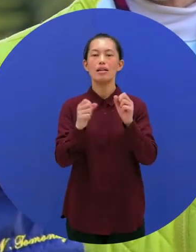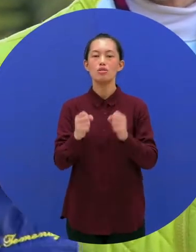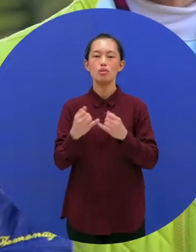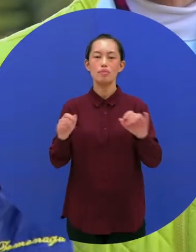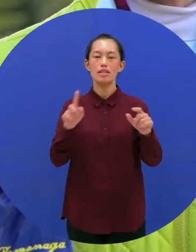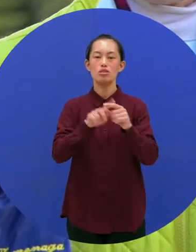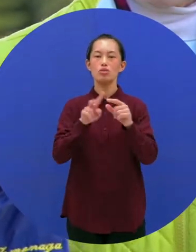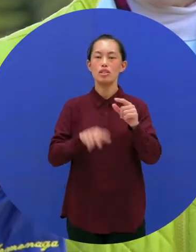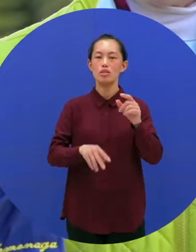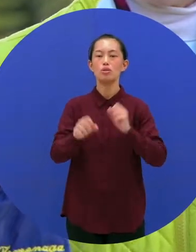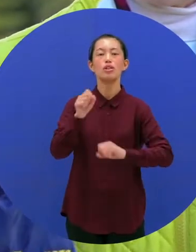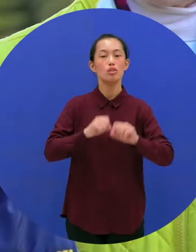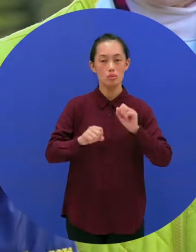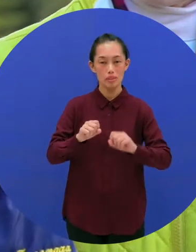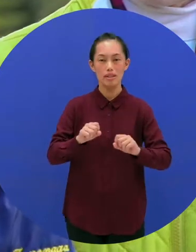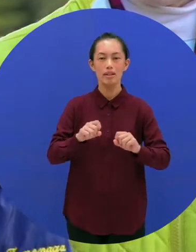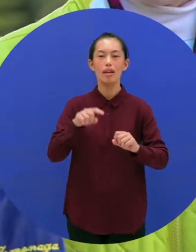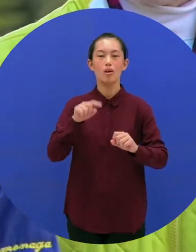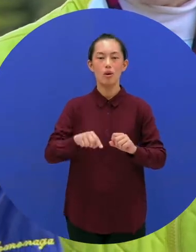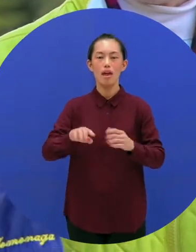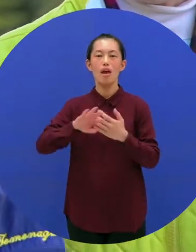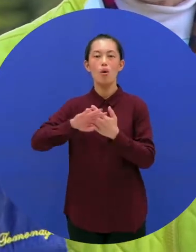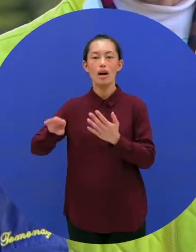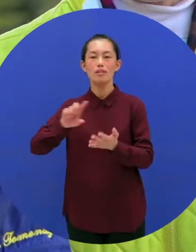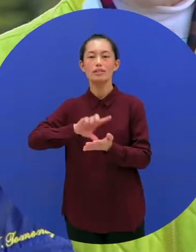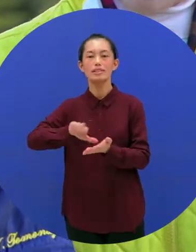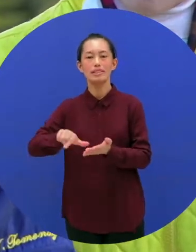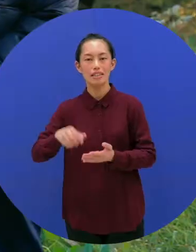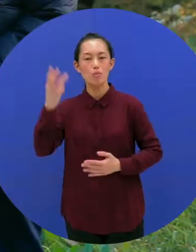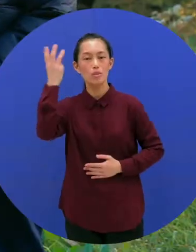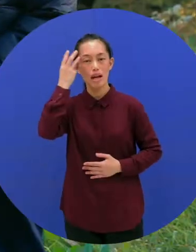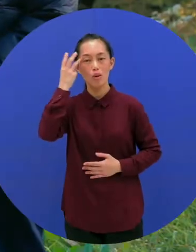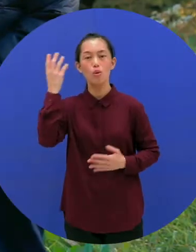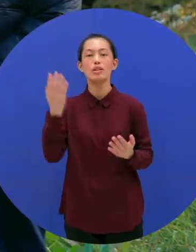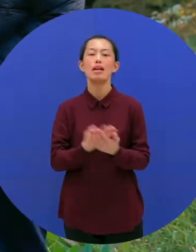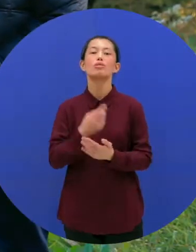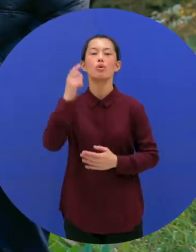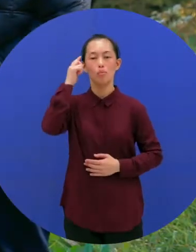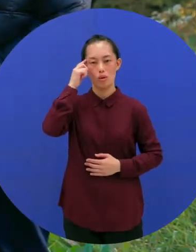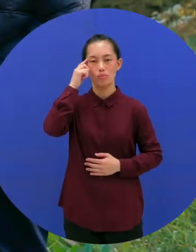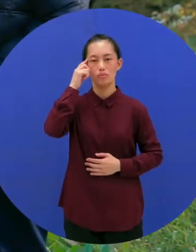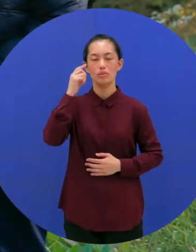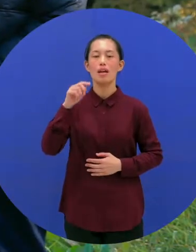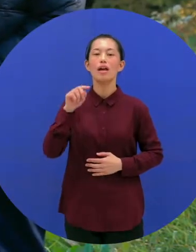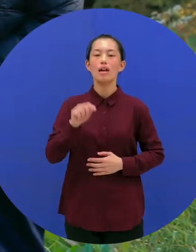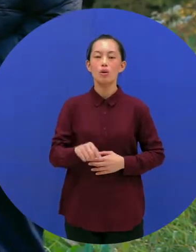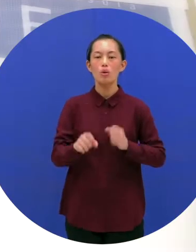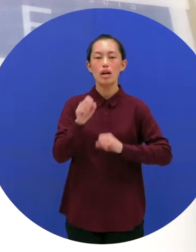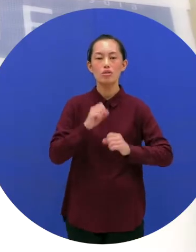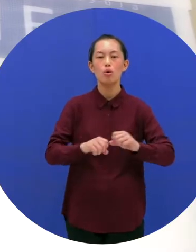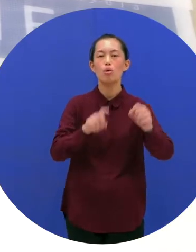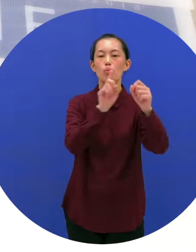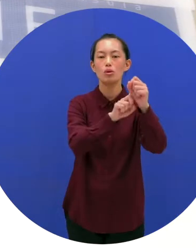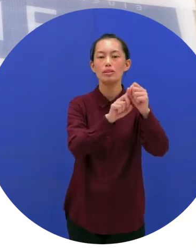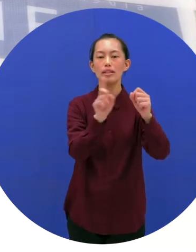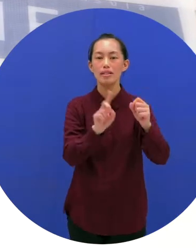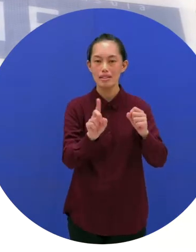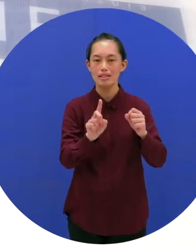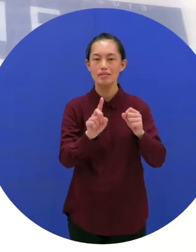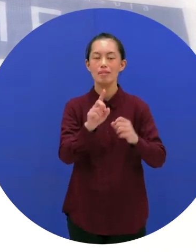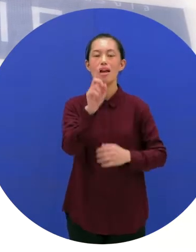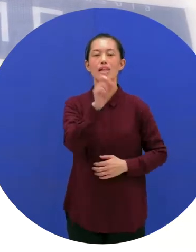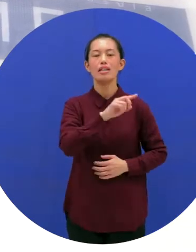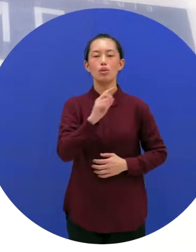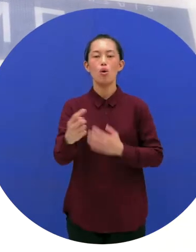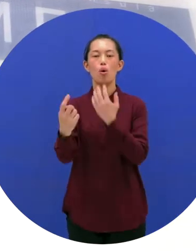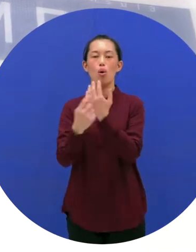民主体の取り組みがモデルケースになるのではないかと思います。 この取り組みのスローガンは、人が表、住